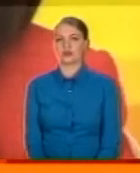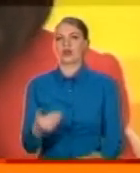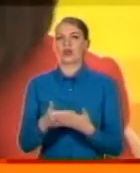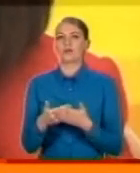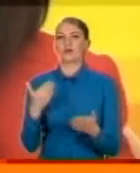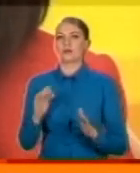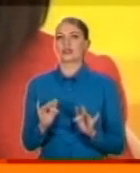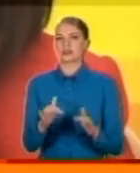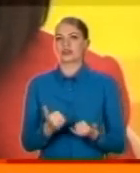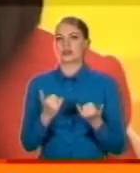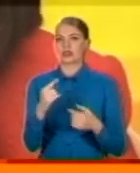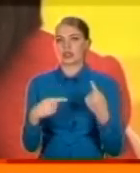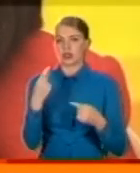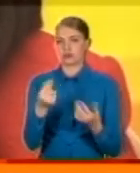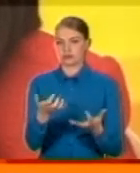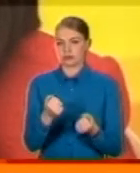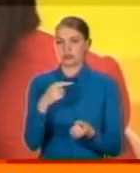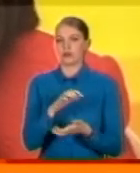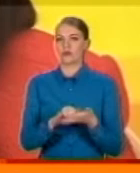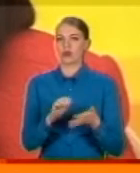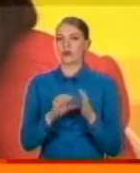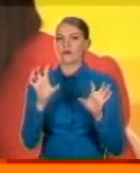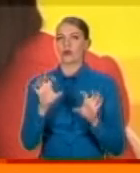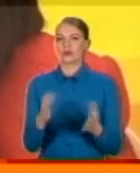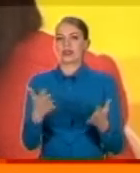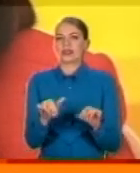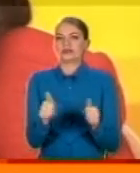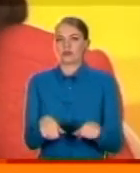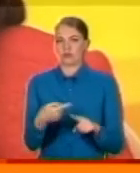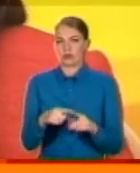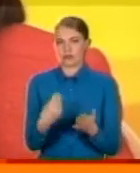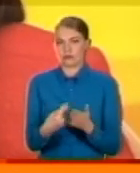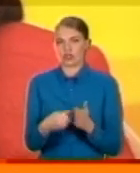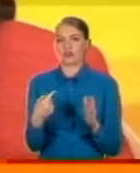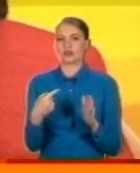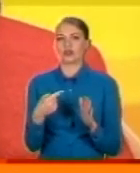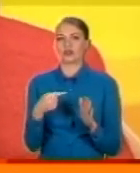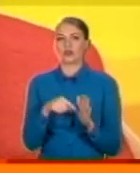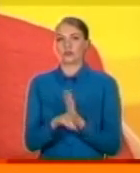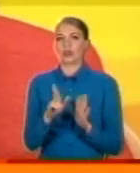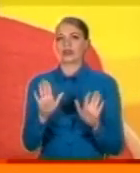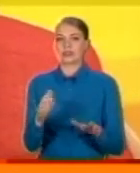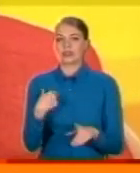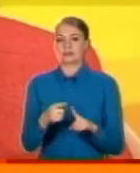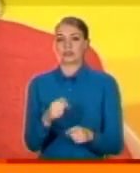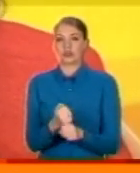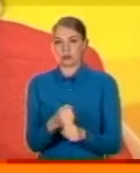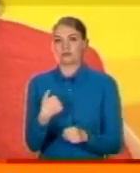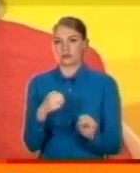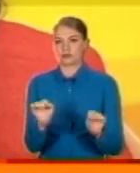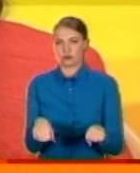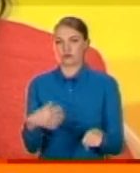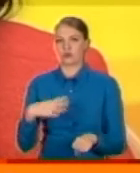Попередній захід для наступного траншу – це прийняття бюджету і податковий кодекс, який формує той бюджет. Тобто, як тільки ми це зробимо, то ми